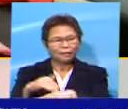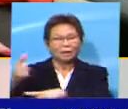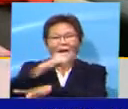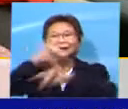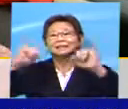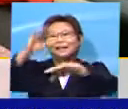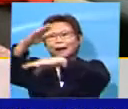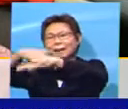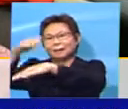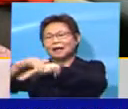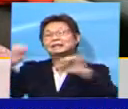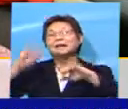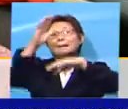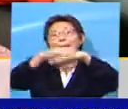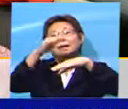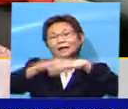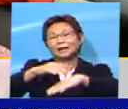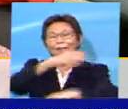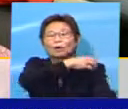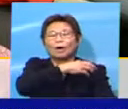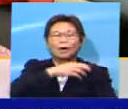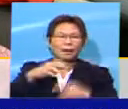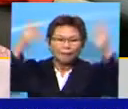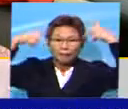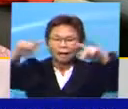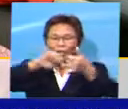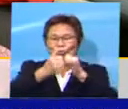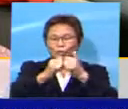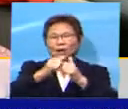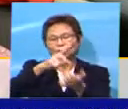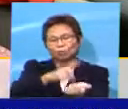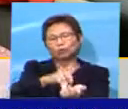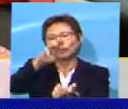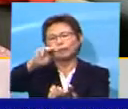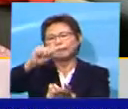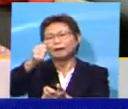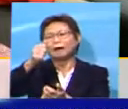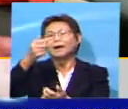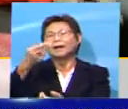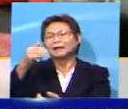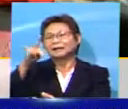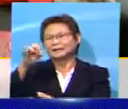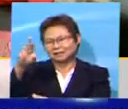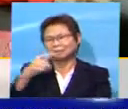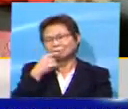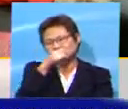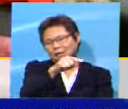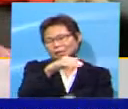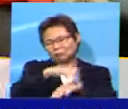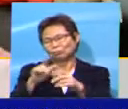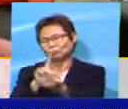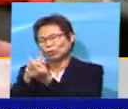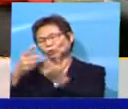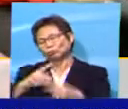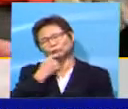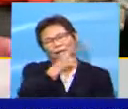panggil pegawai lah. Dr. Mahinda, pengarah sukan. Kemudian saya suruh datang jumpa dengan DU dulu. Saya dah bercakap